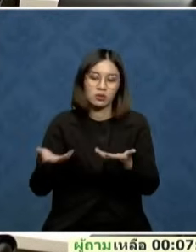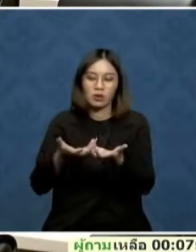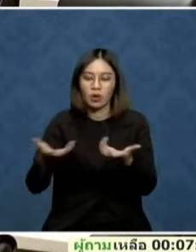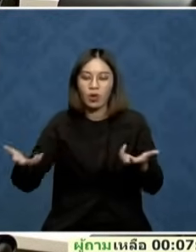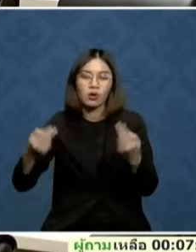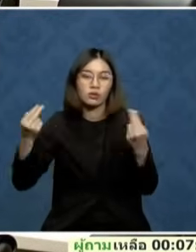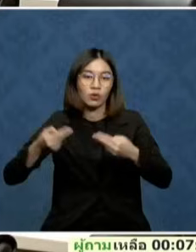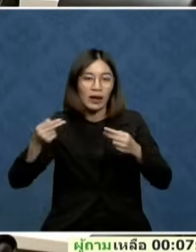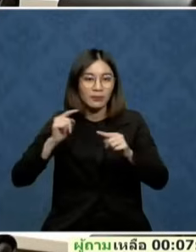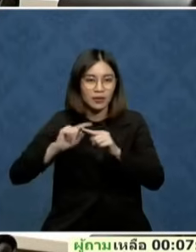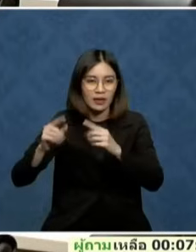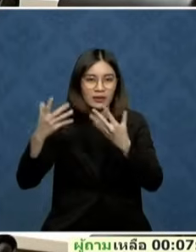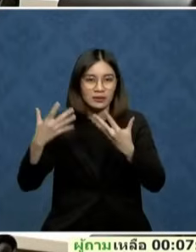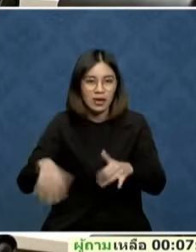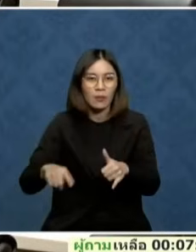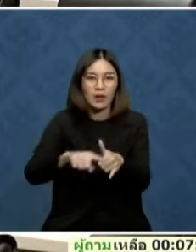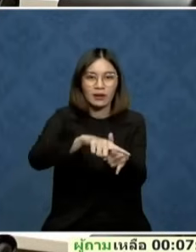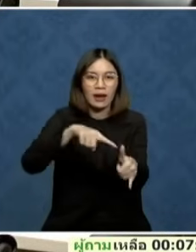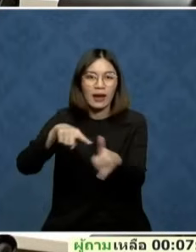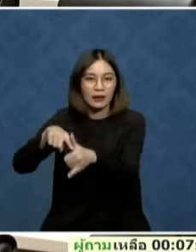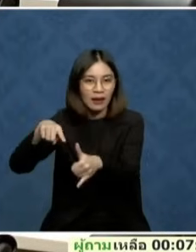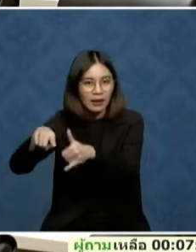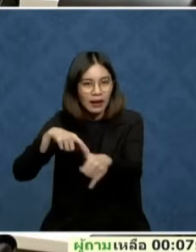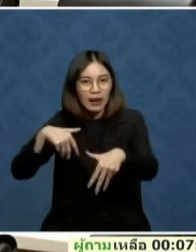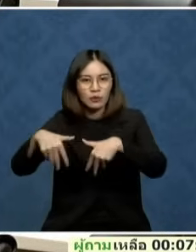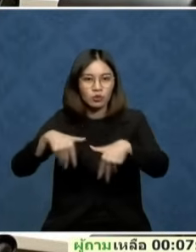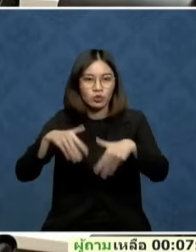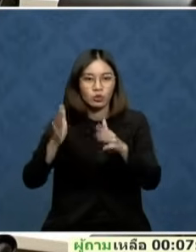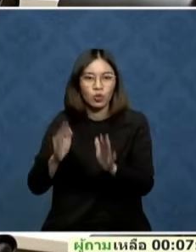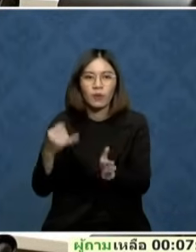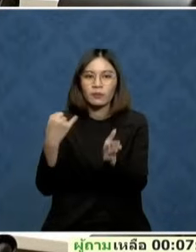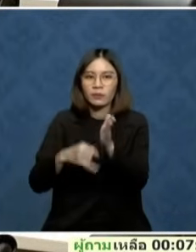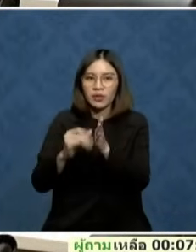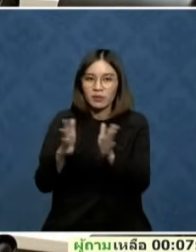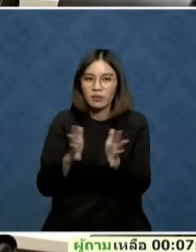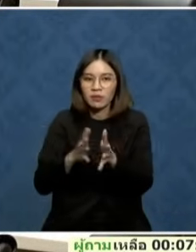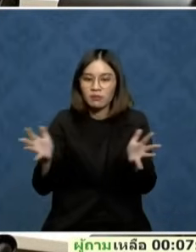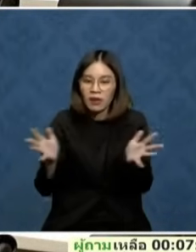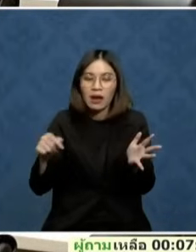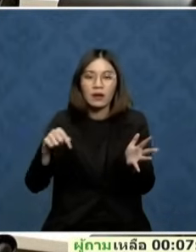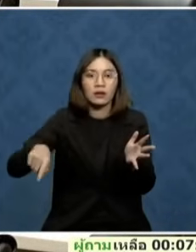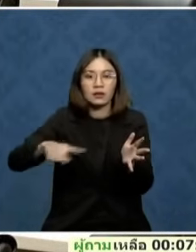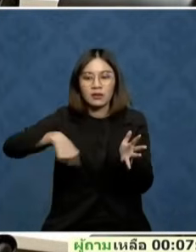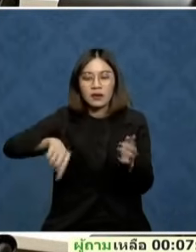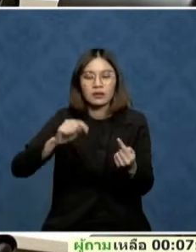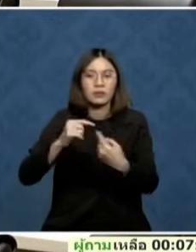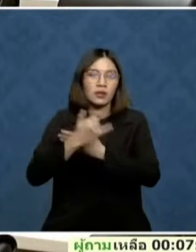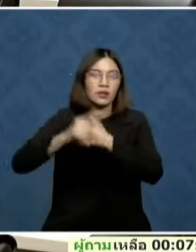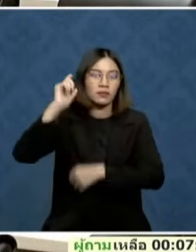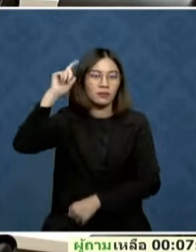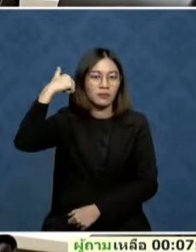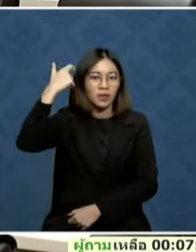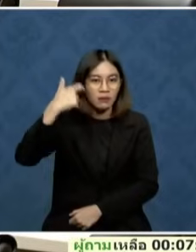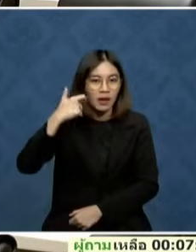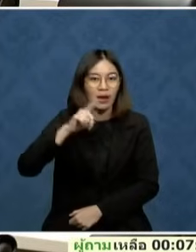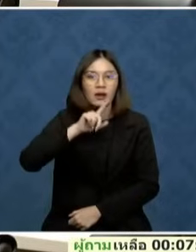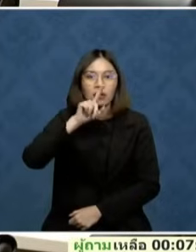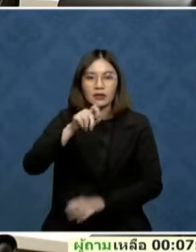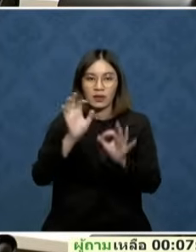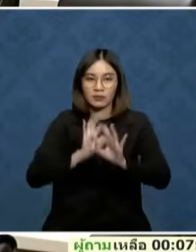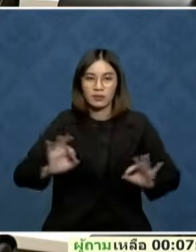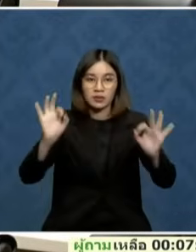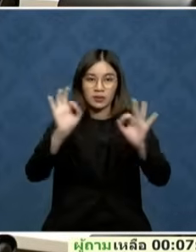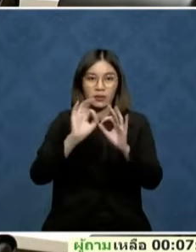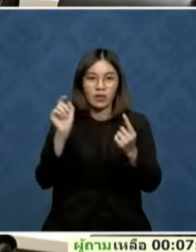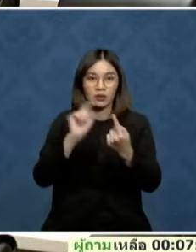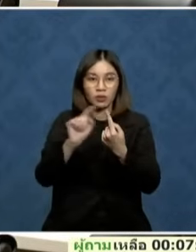ยุทโธปกรณ์แล้วเอาไปใช้เข็นฆ่าประชาชนผู้บริสุทธิ์จำนวนมากที่เมียนมาคำถามที่สำคัญก็คือว่